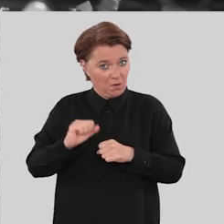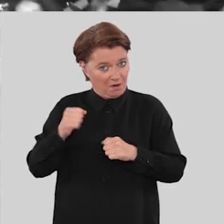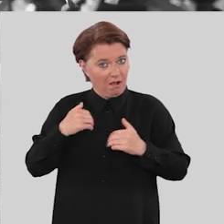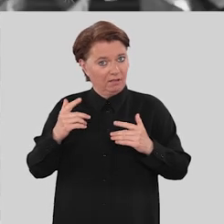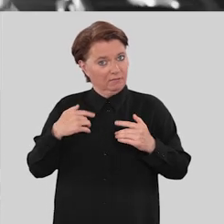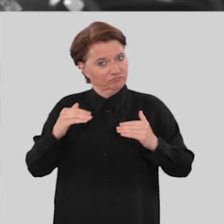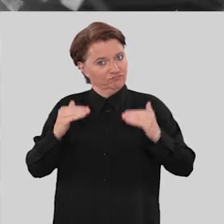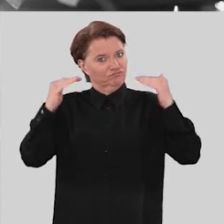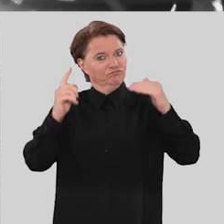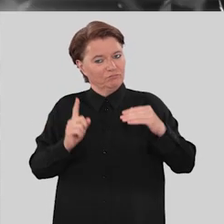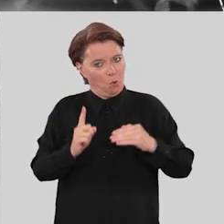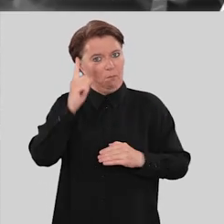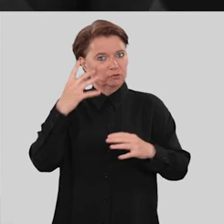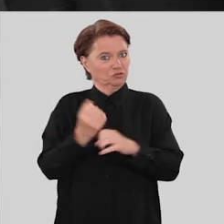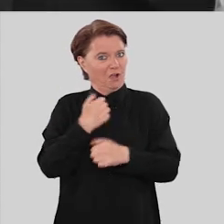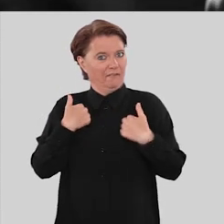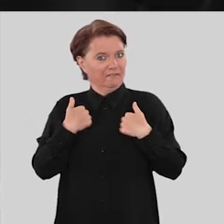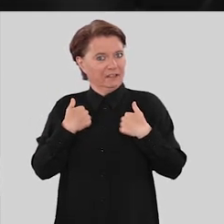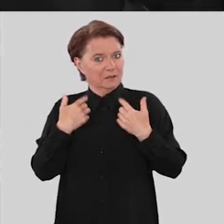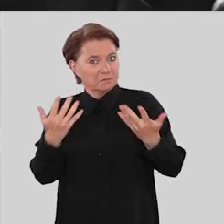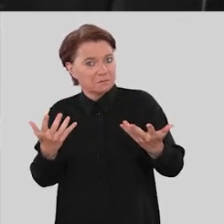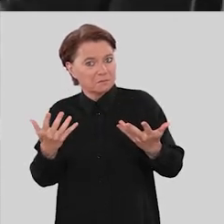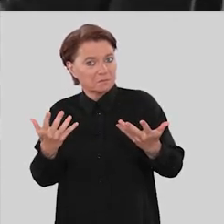Kann ich dann trotzdem mit nach oben kommen?